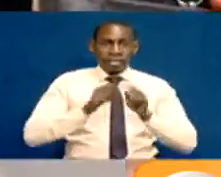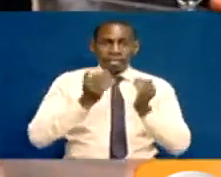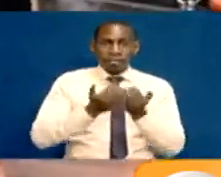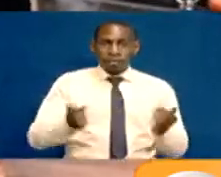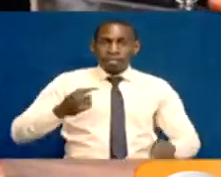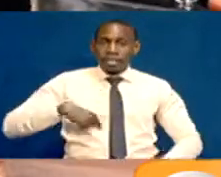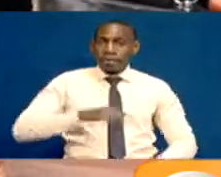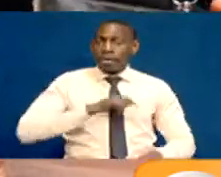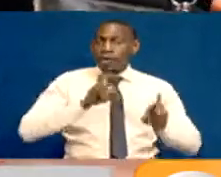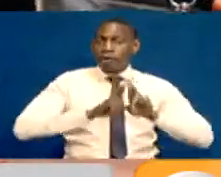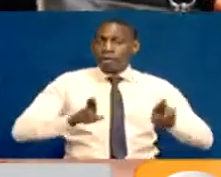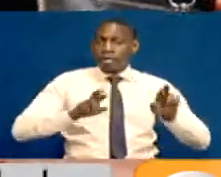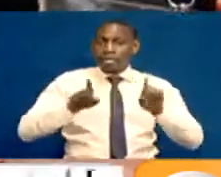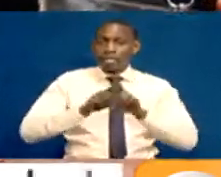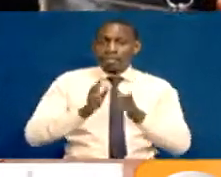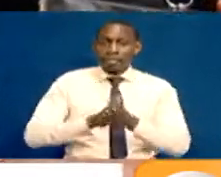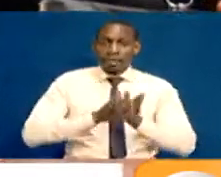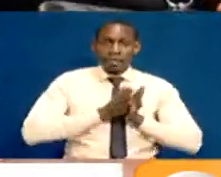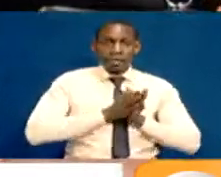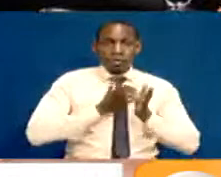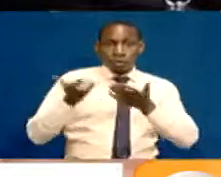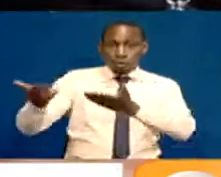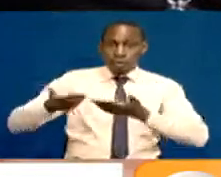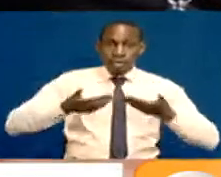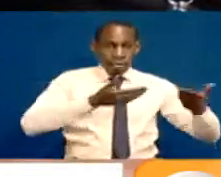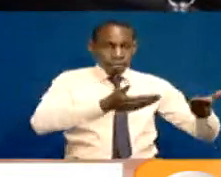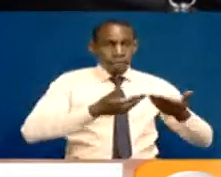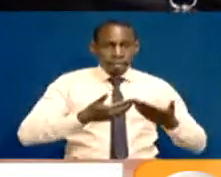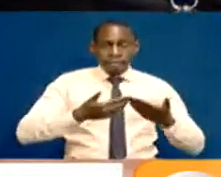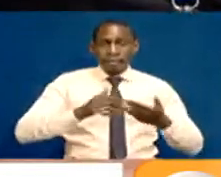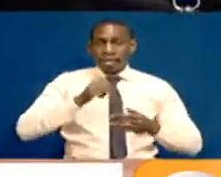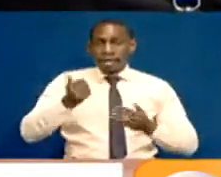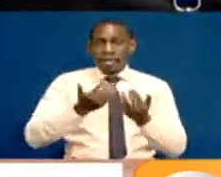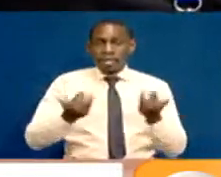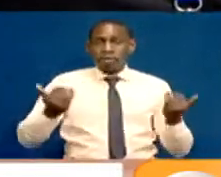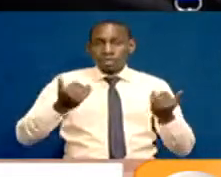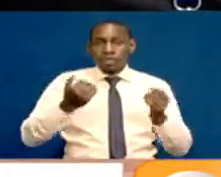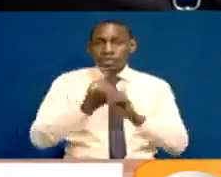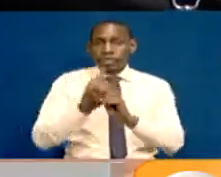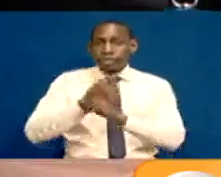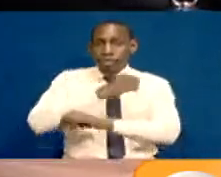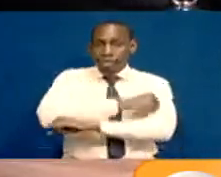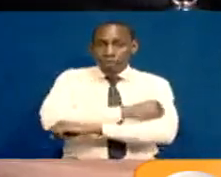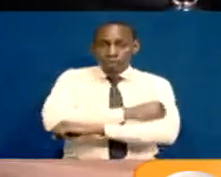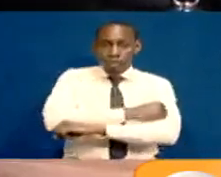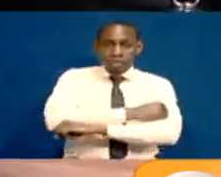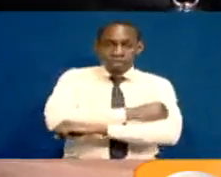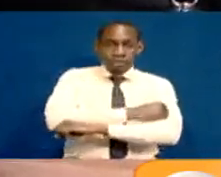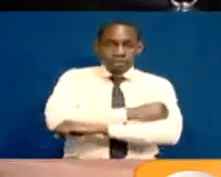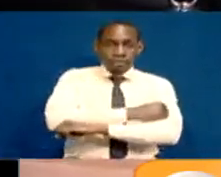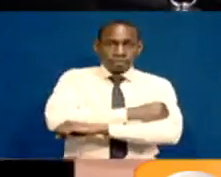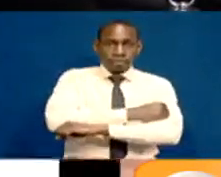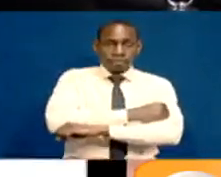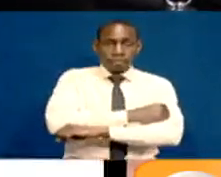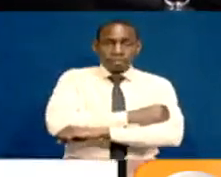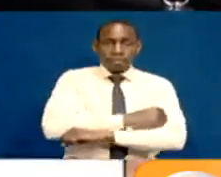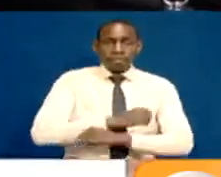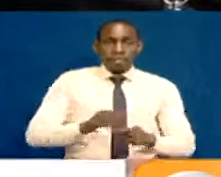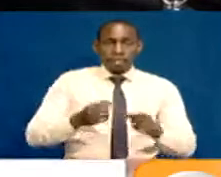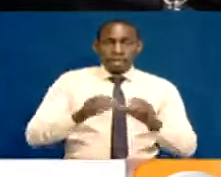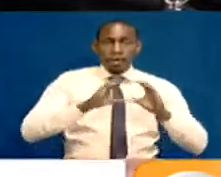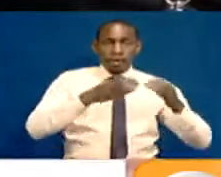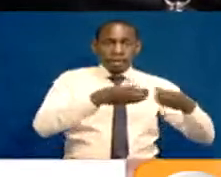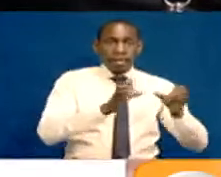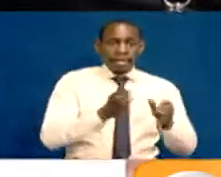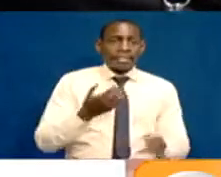pia tumewatayarisha na pia tumefungua milango kwa sababu ya watoto wa shule zingine. Tunaweza kuwa na stream 3 hata na 4 kwa sababu